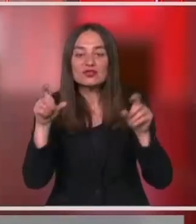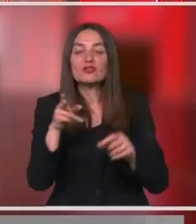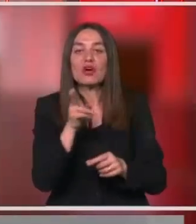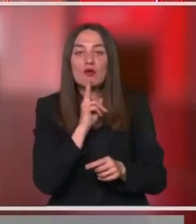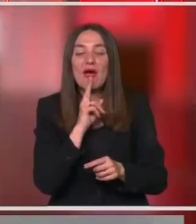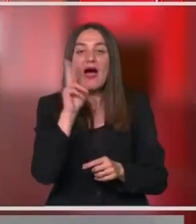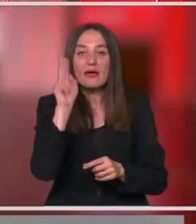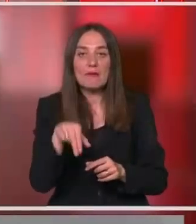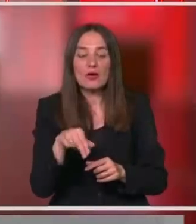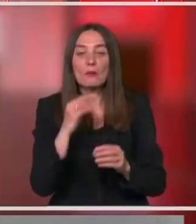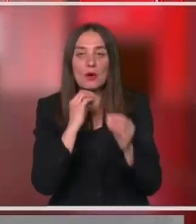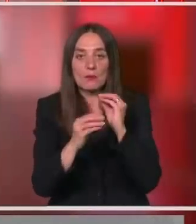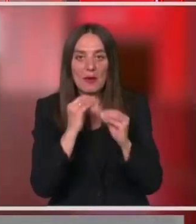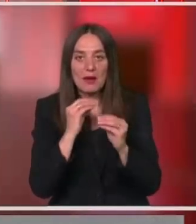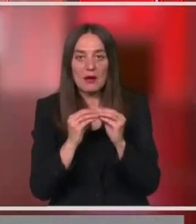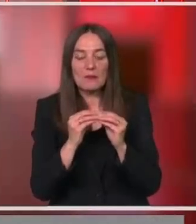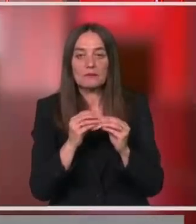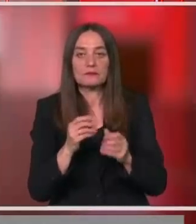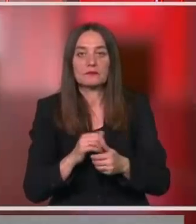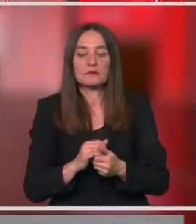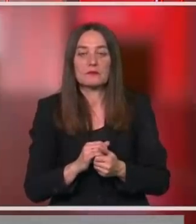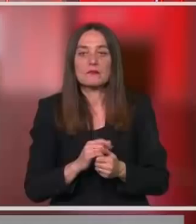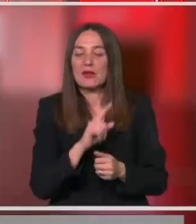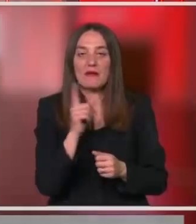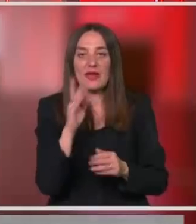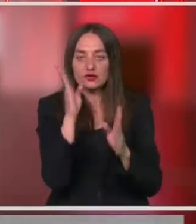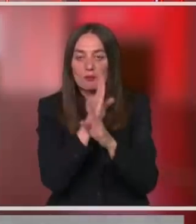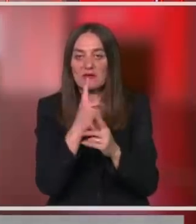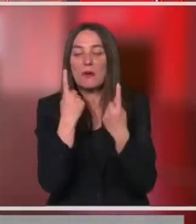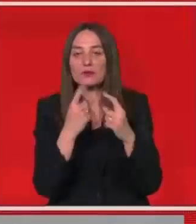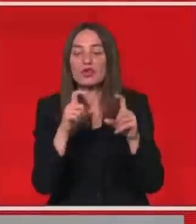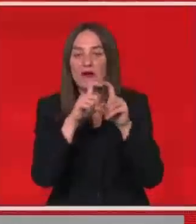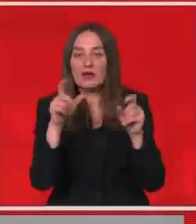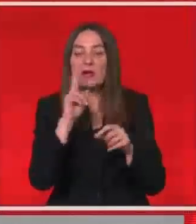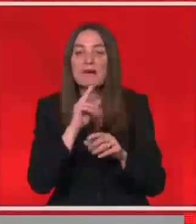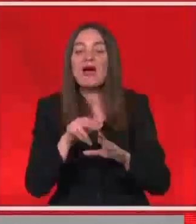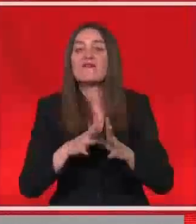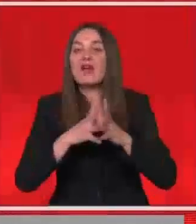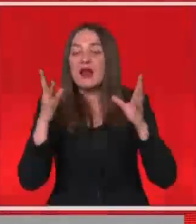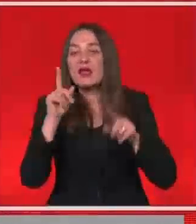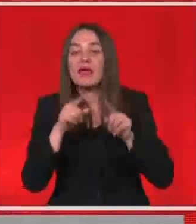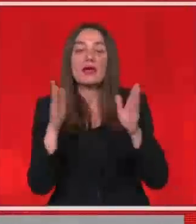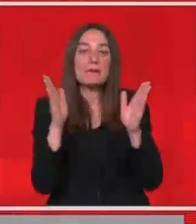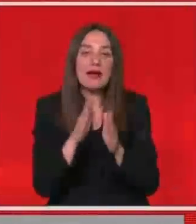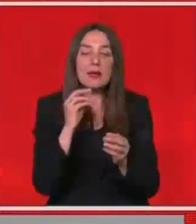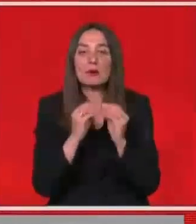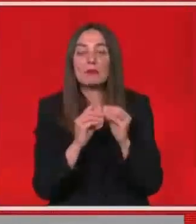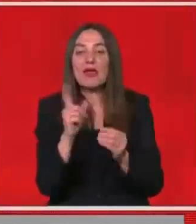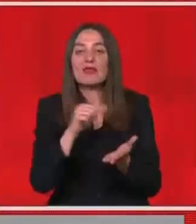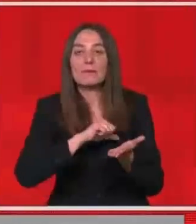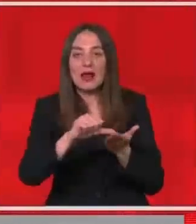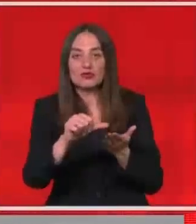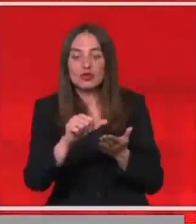koja imaju probleme, dakle, nesumljivo je da postoje preduzeća koji imaju i velike, neke imaju i manje probleme, da ne